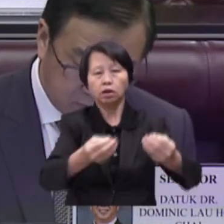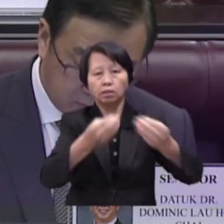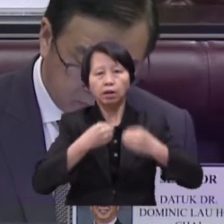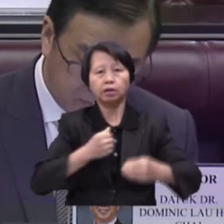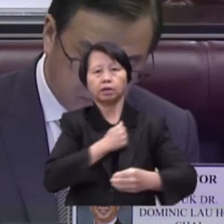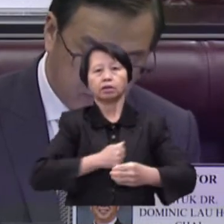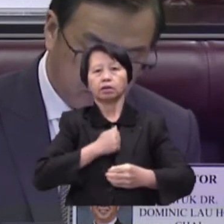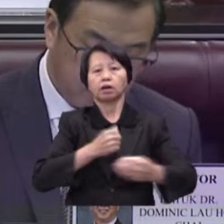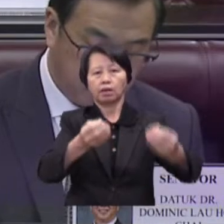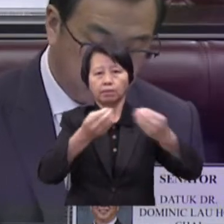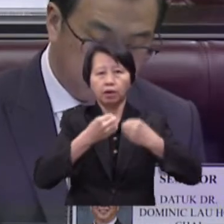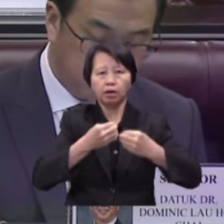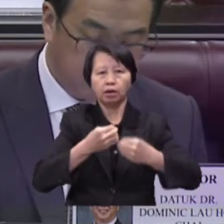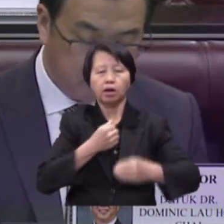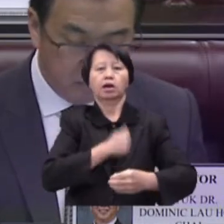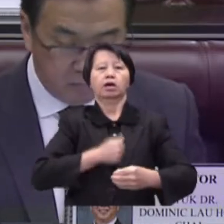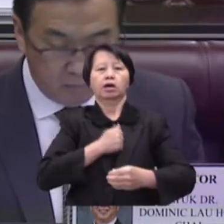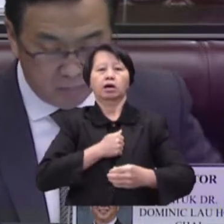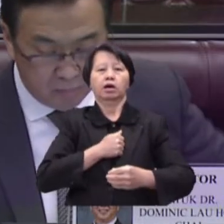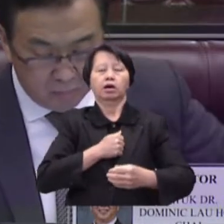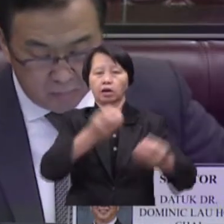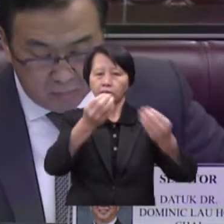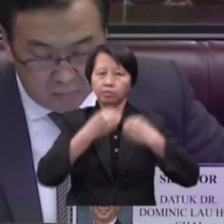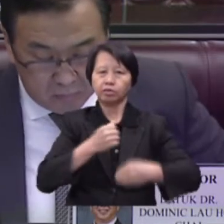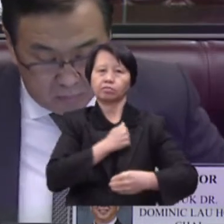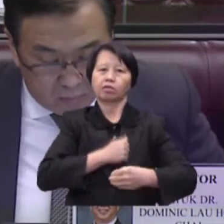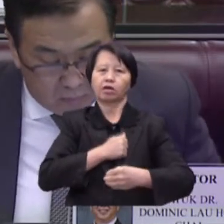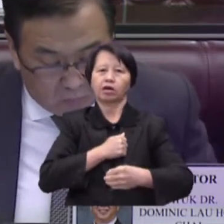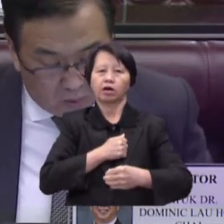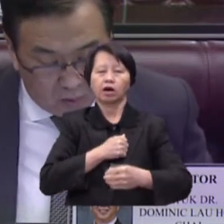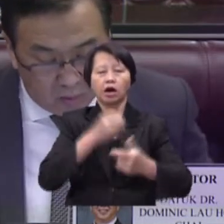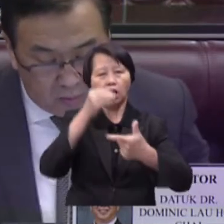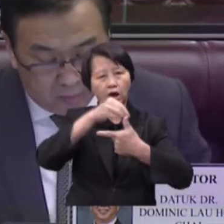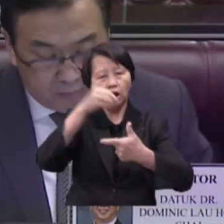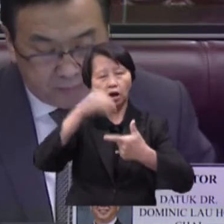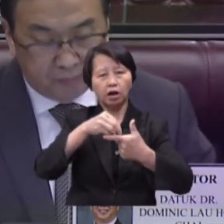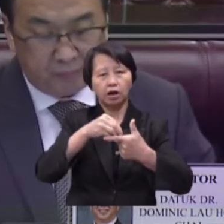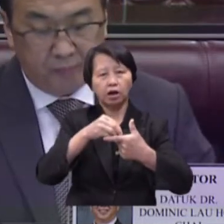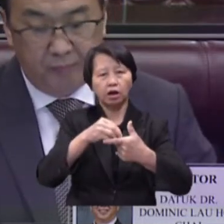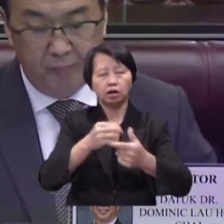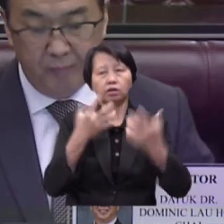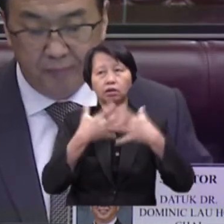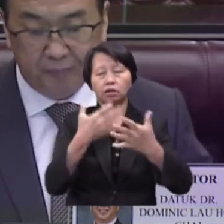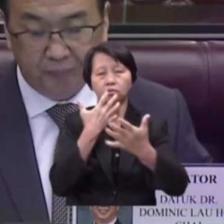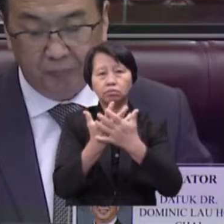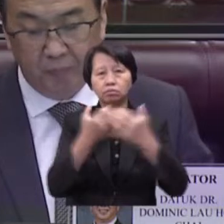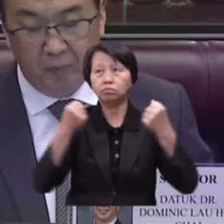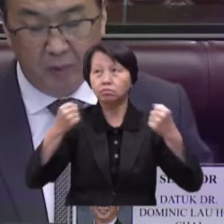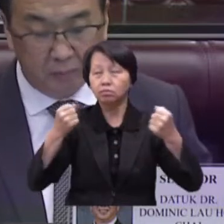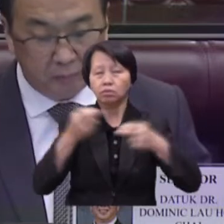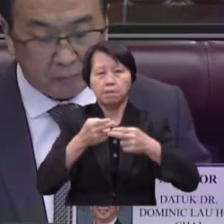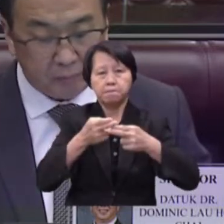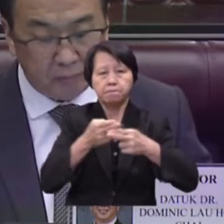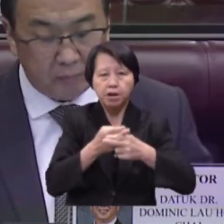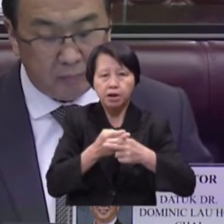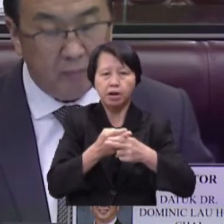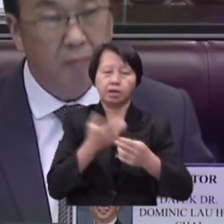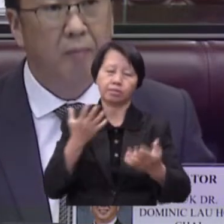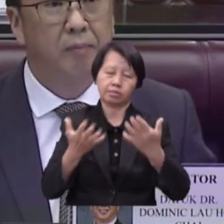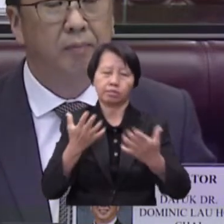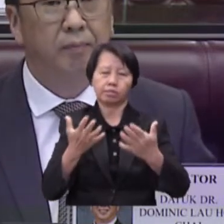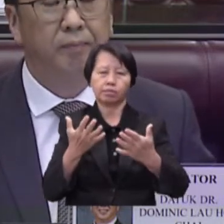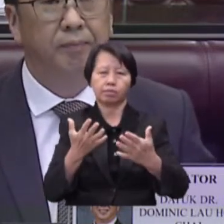ataupun akan di akan dipendekkan jumlah pemenjaraan tersebut Jadi apakah